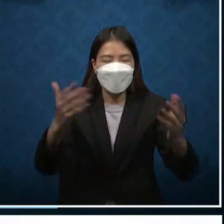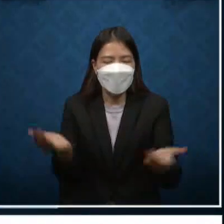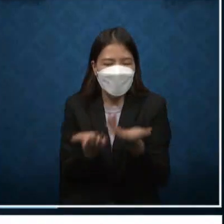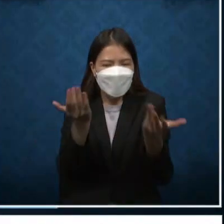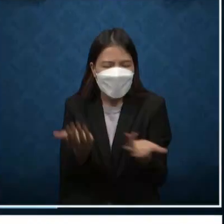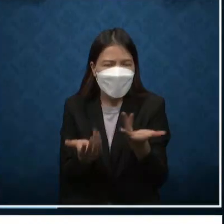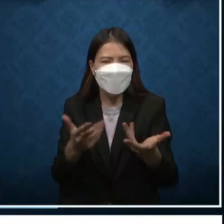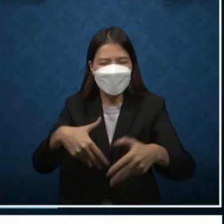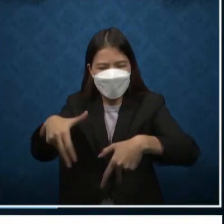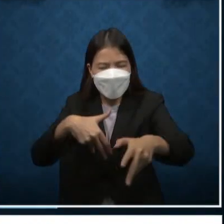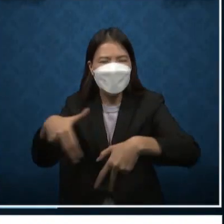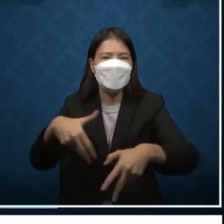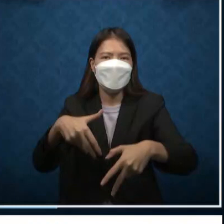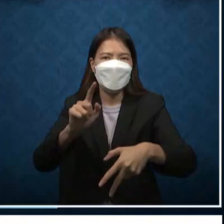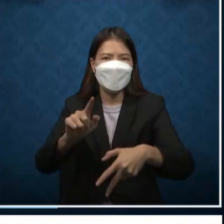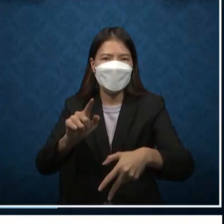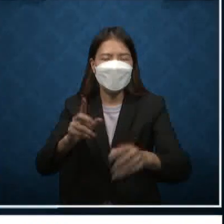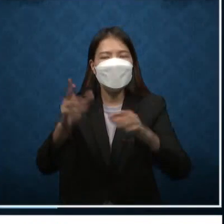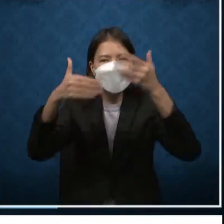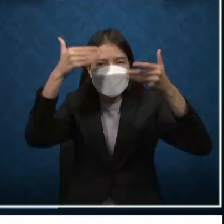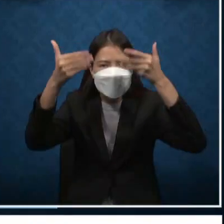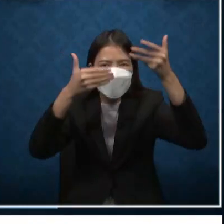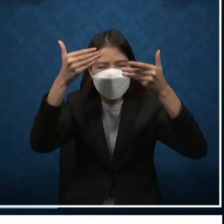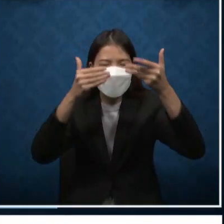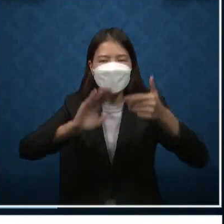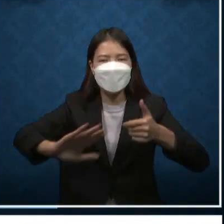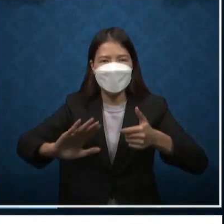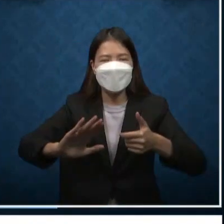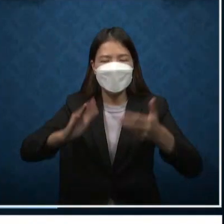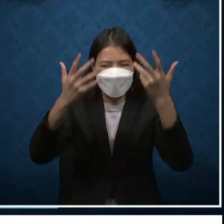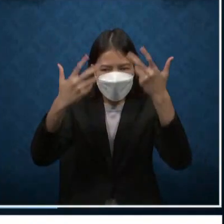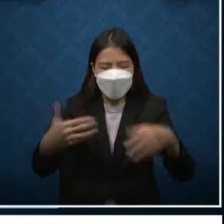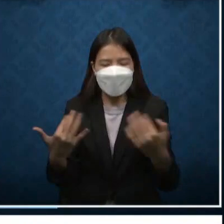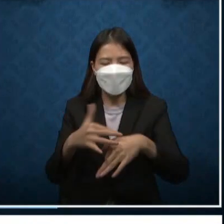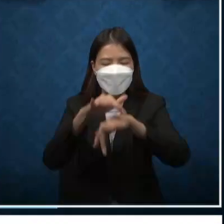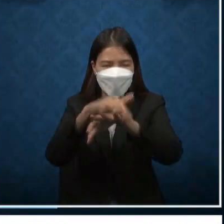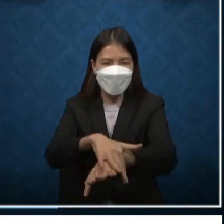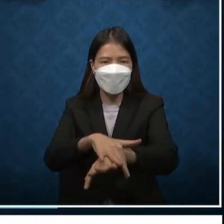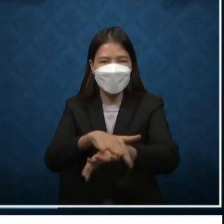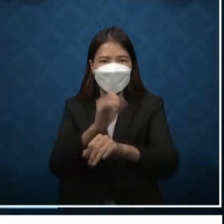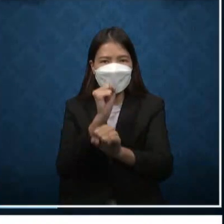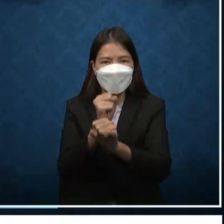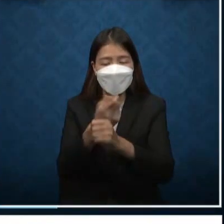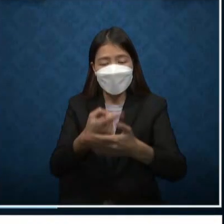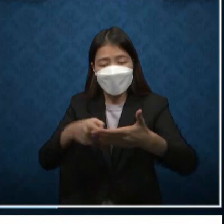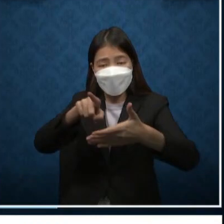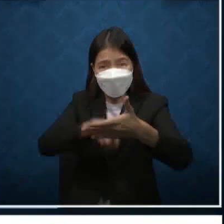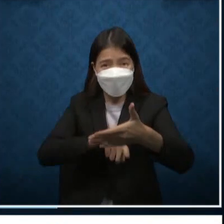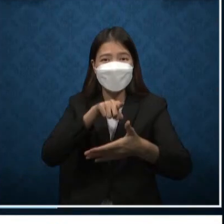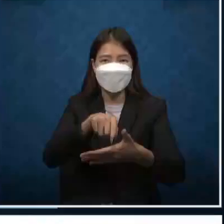บานชุ glue ทประชาธิประกัส่เสิมกิจการณประชาธิประกันรวมทั้งการมีส่วนร่วมในก wieluกเลอกตั้ง